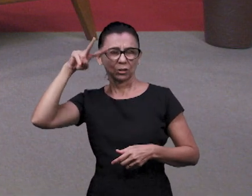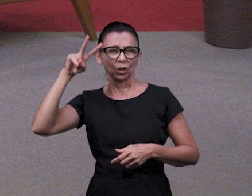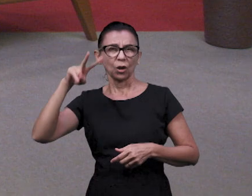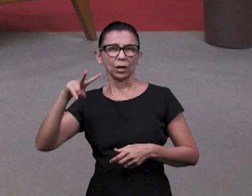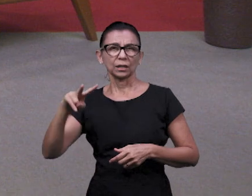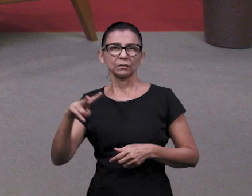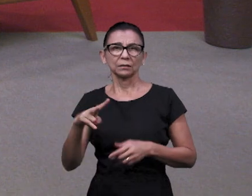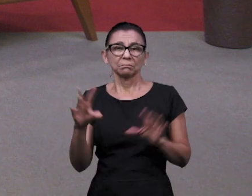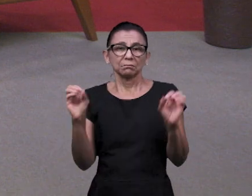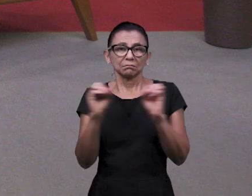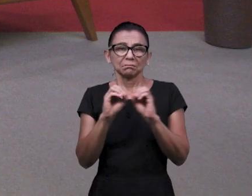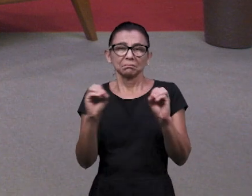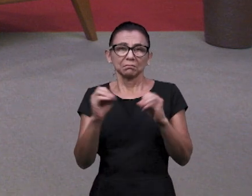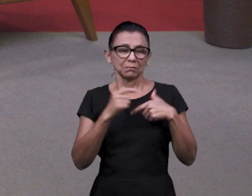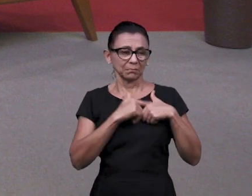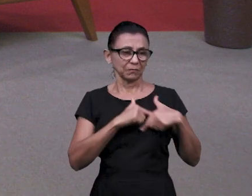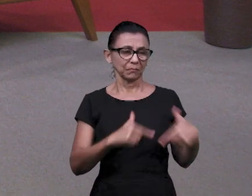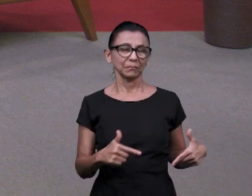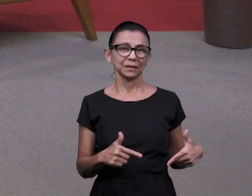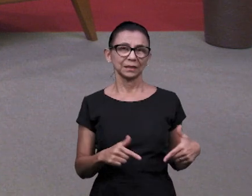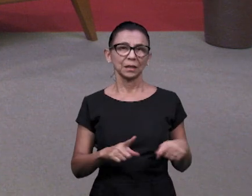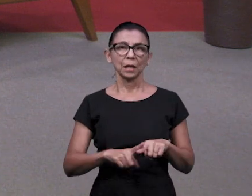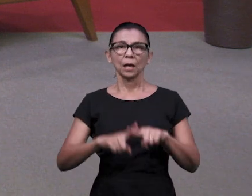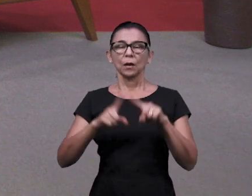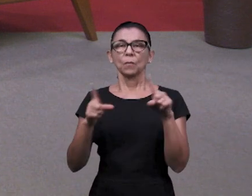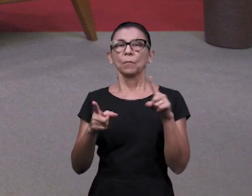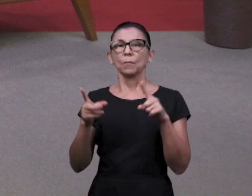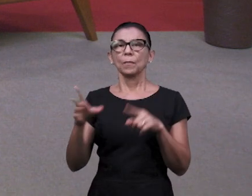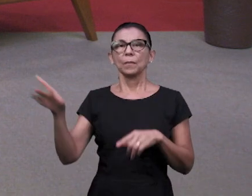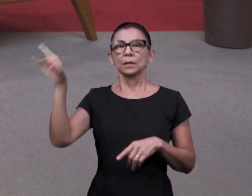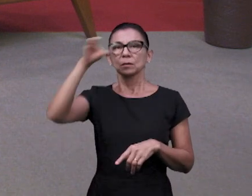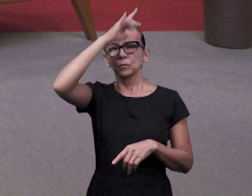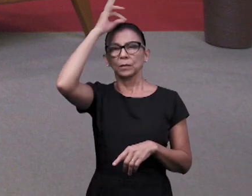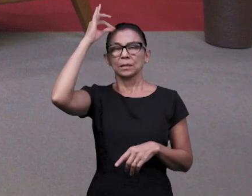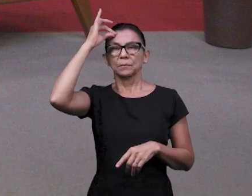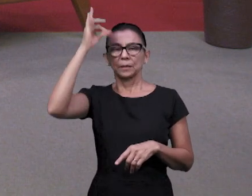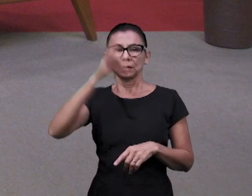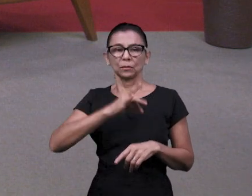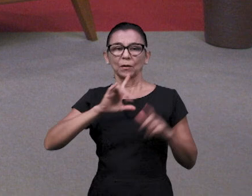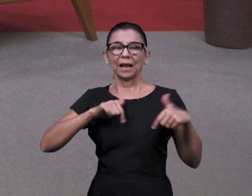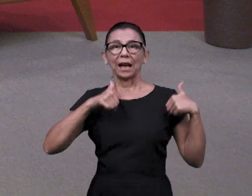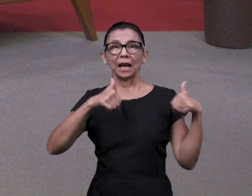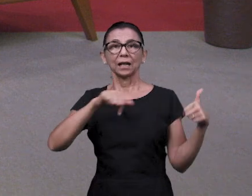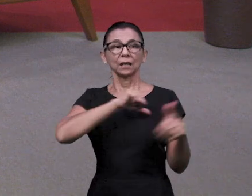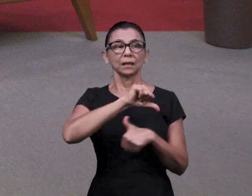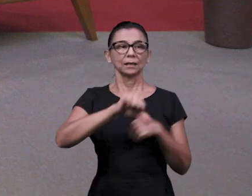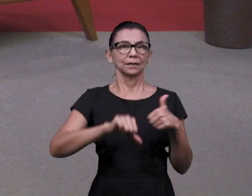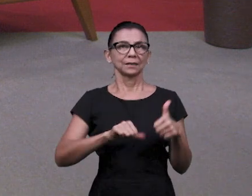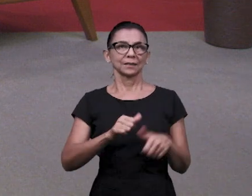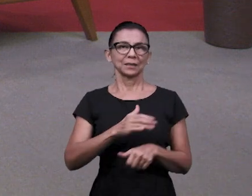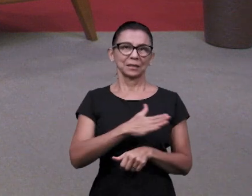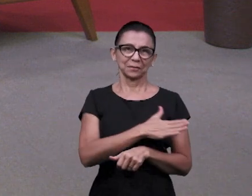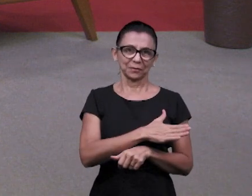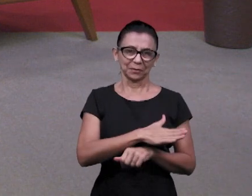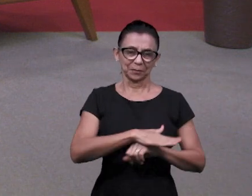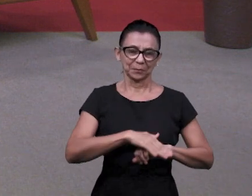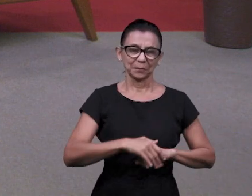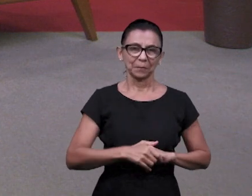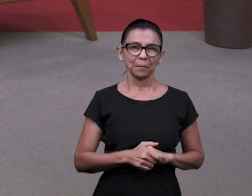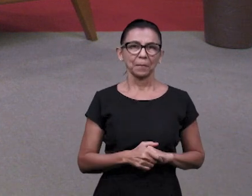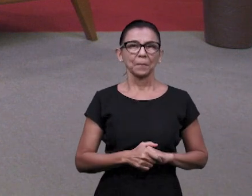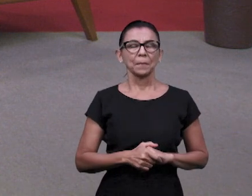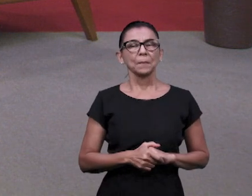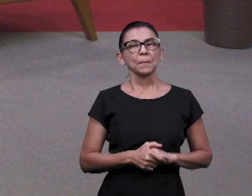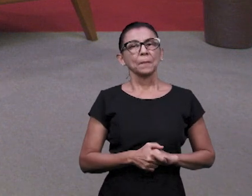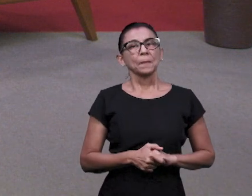Quand nous parlons de Saint-Esprit, n'est-ce pas, nous sommes en train de parler d'un moment, c'est-à-dire le versement de Saint-Esprit à partir d'un moment donné,